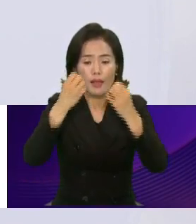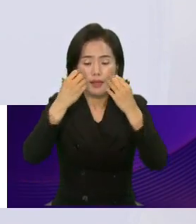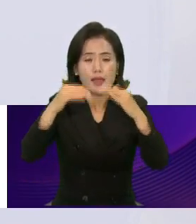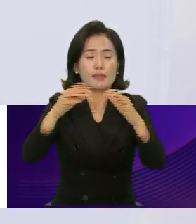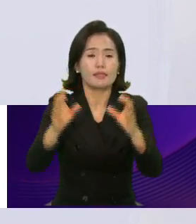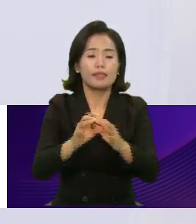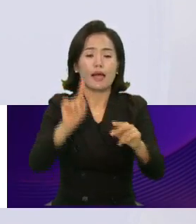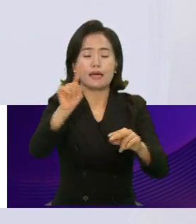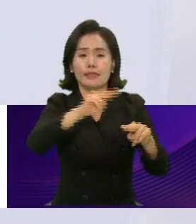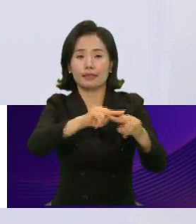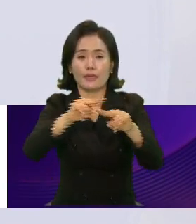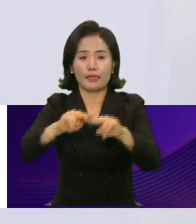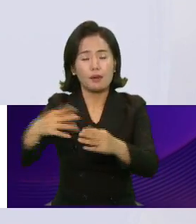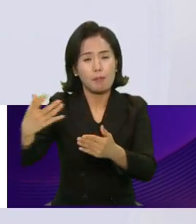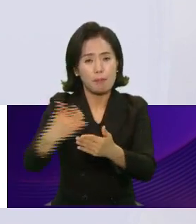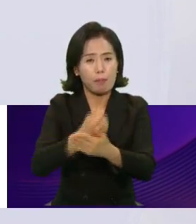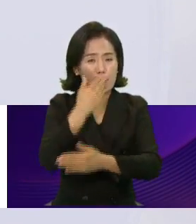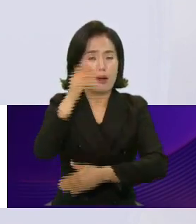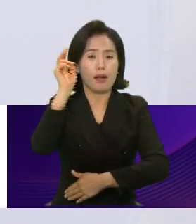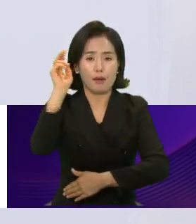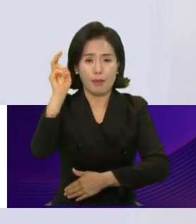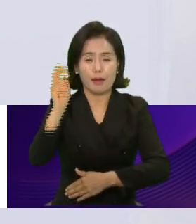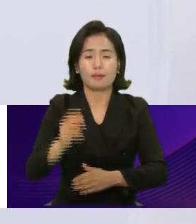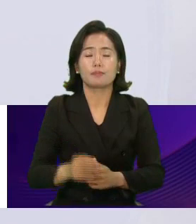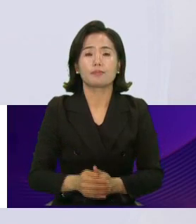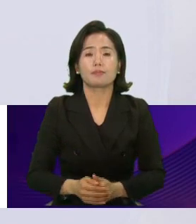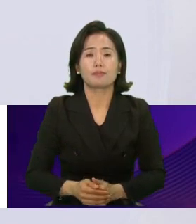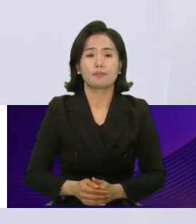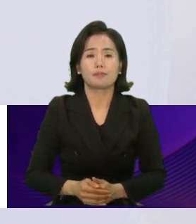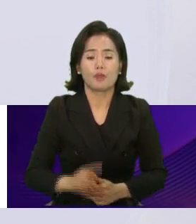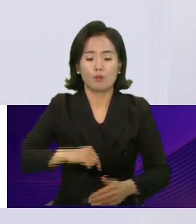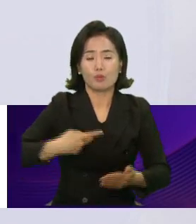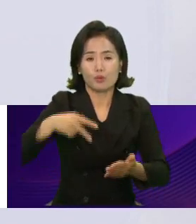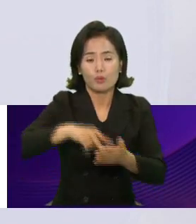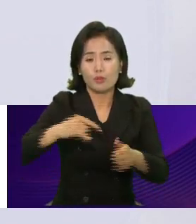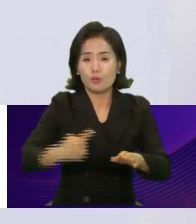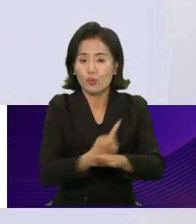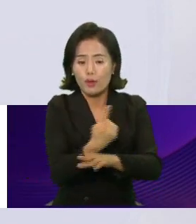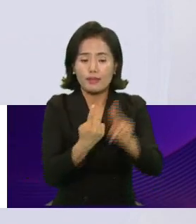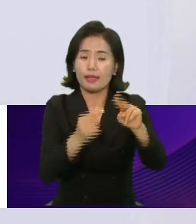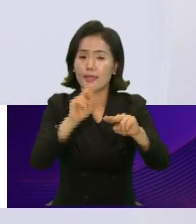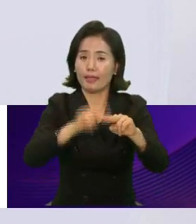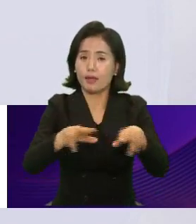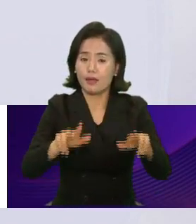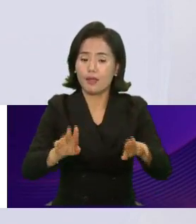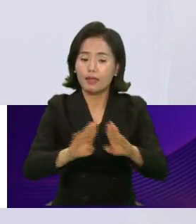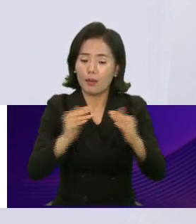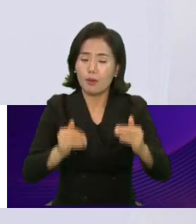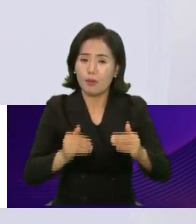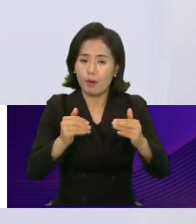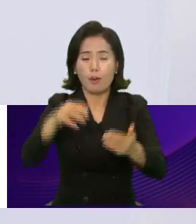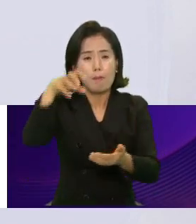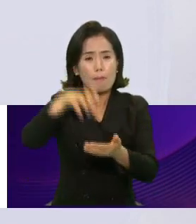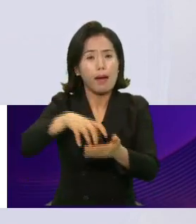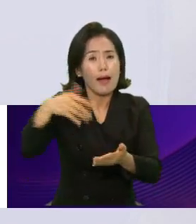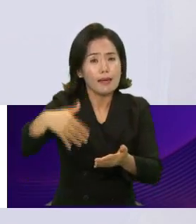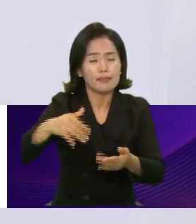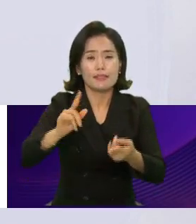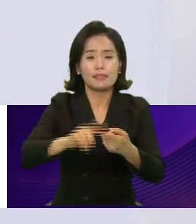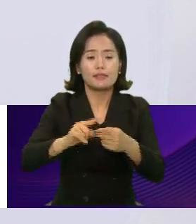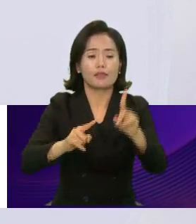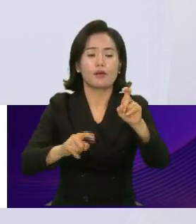개혁신당이 각각 한 석씩을 차지할 것으로 예측이 되고 있습니다. 무소속과 기타도 3석, 현재 개표가 집계되지 않은